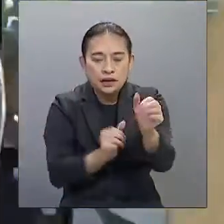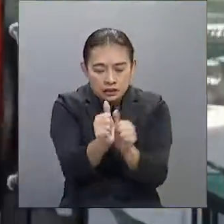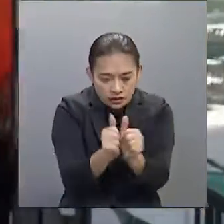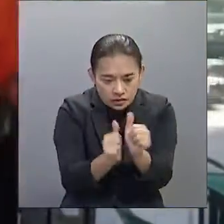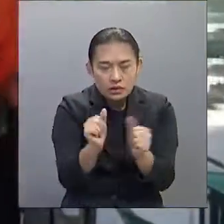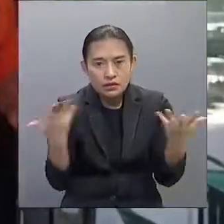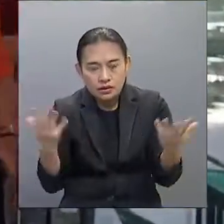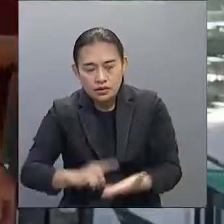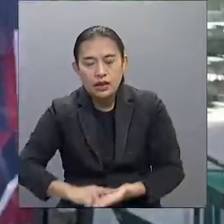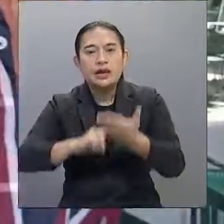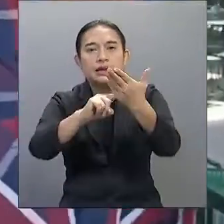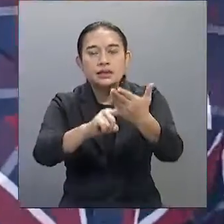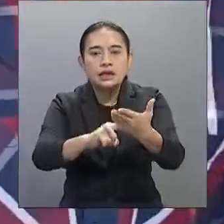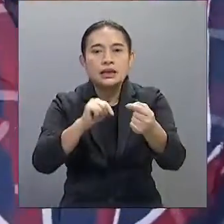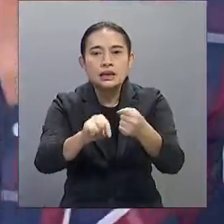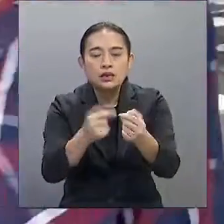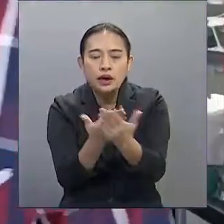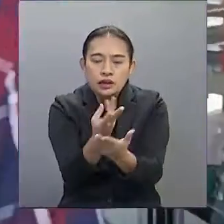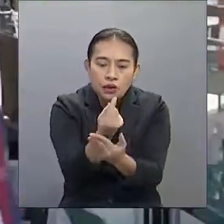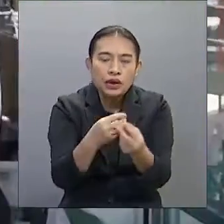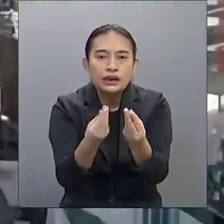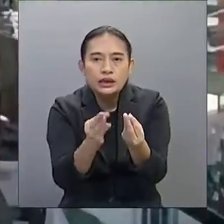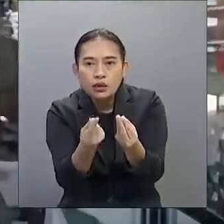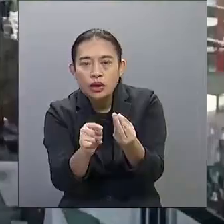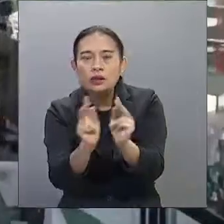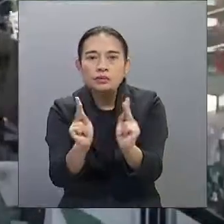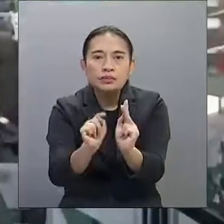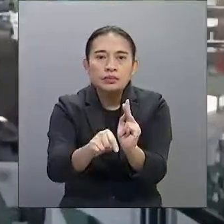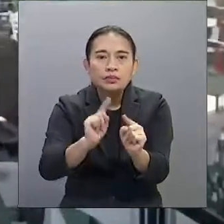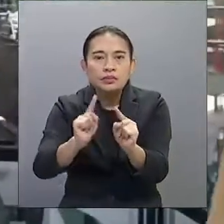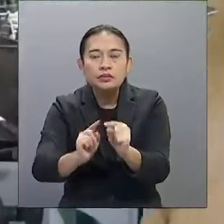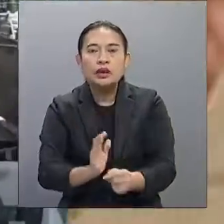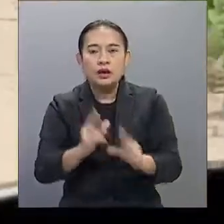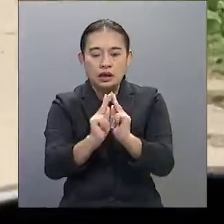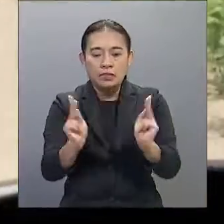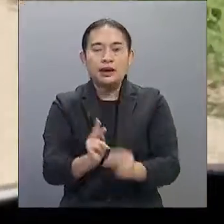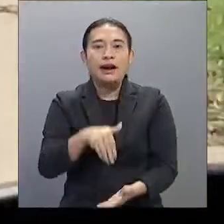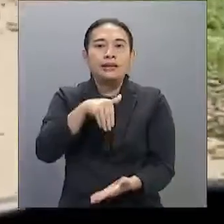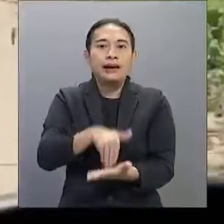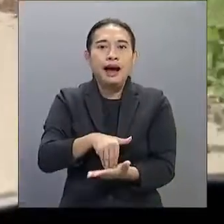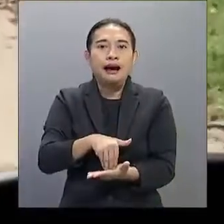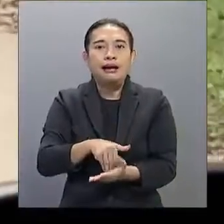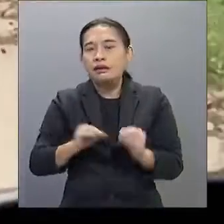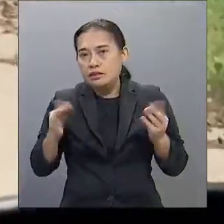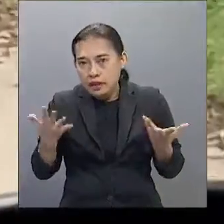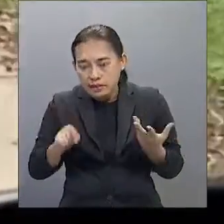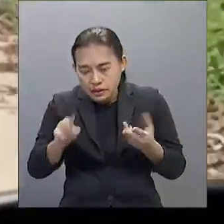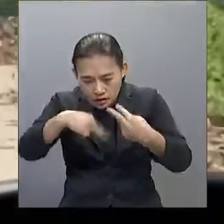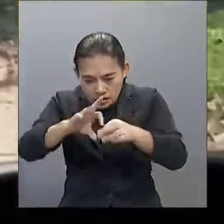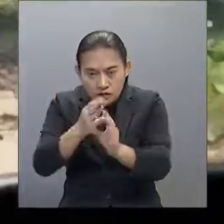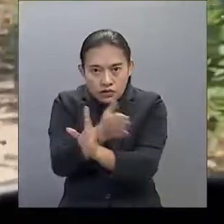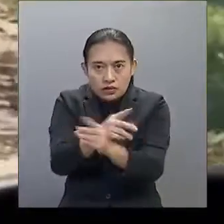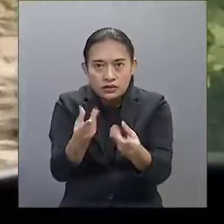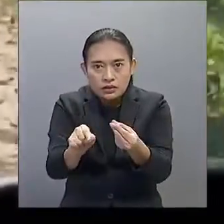ไม่มการเสนือราคาเป็นอย่างไรไม่มีการแต่งตงคณะกรรการกลางในการจดหาที่ดินก่อนที่จะอนุมัติ